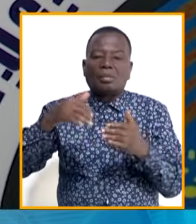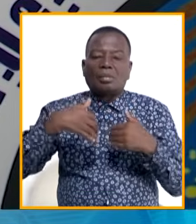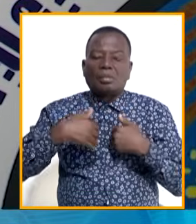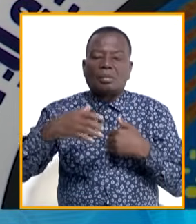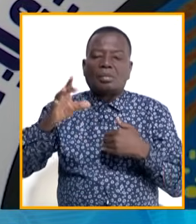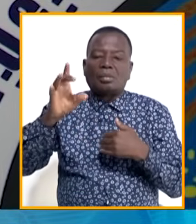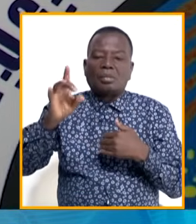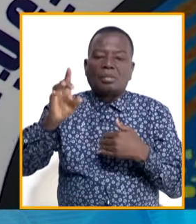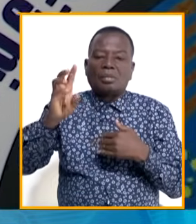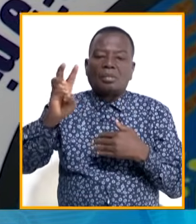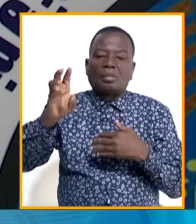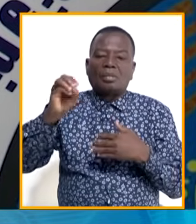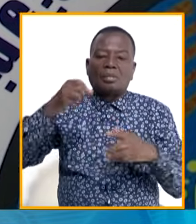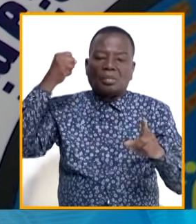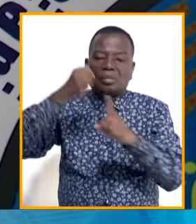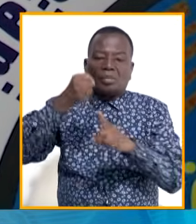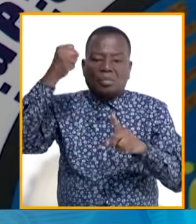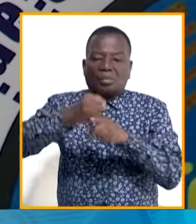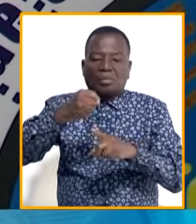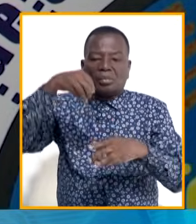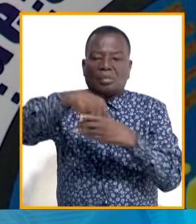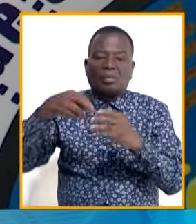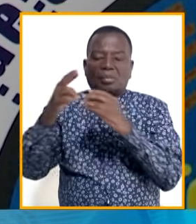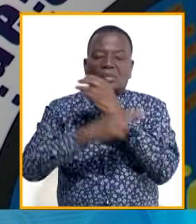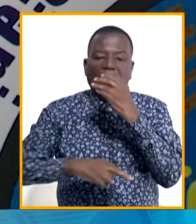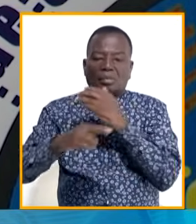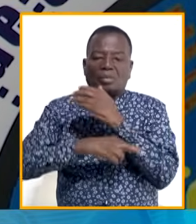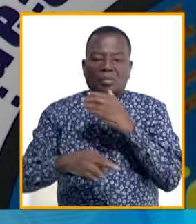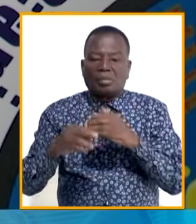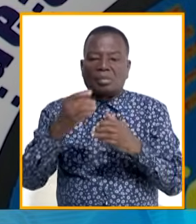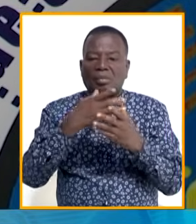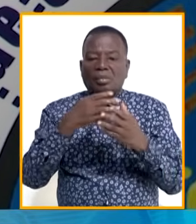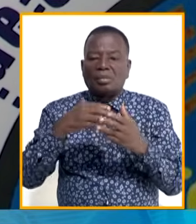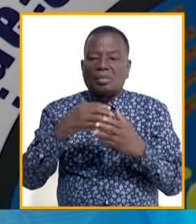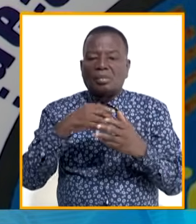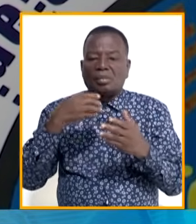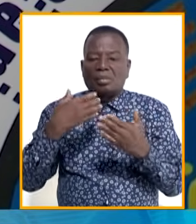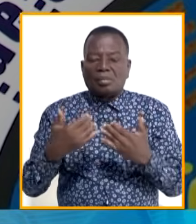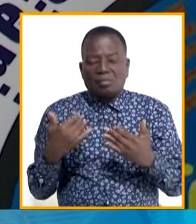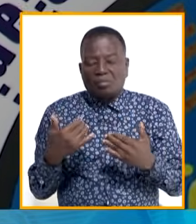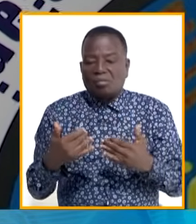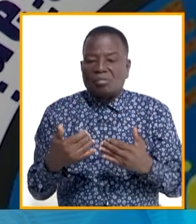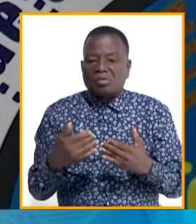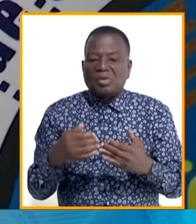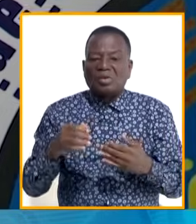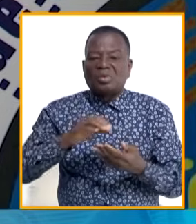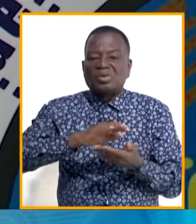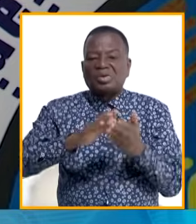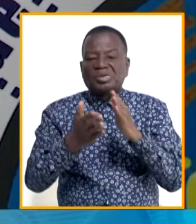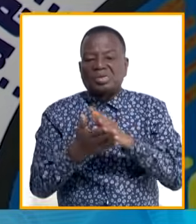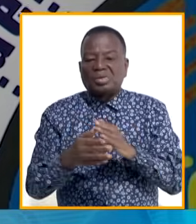d'attaques dans la région. Mais ces attaques ont fortement décru. Et on est à peine à une quinzaine